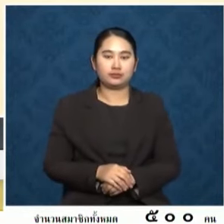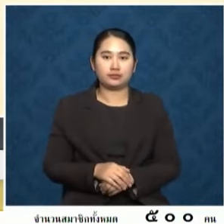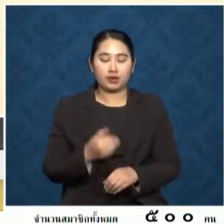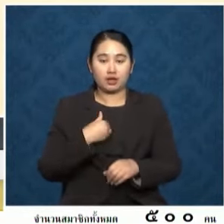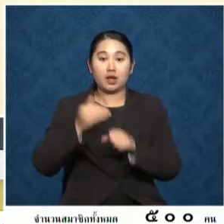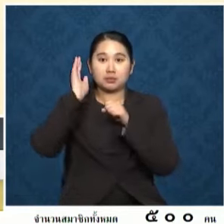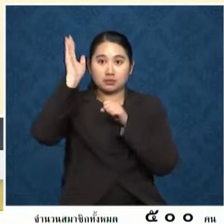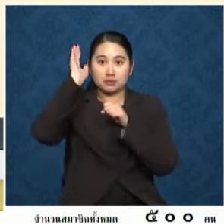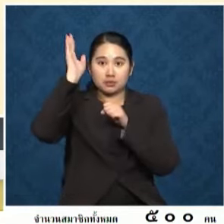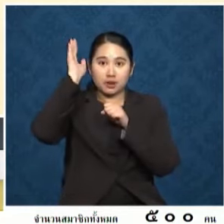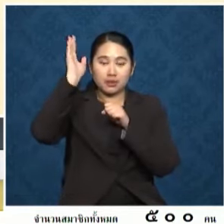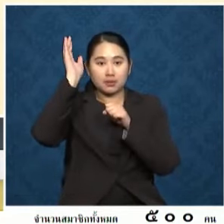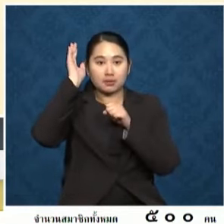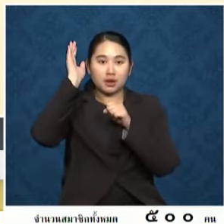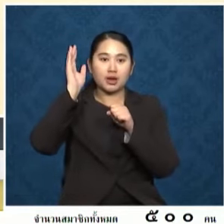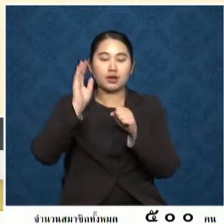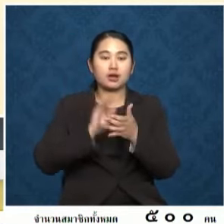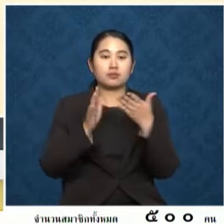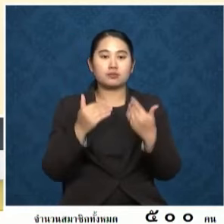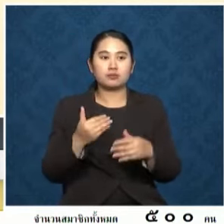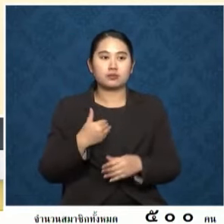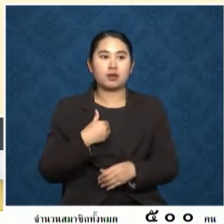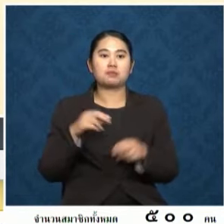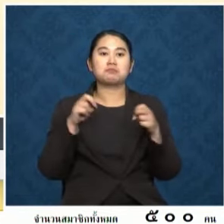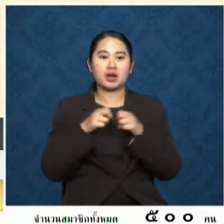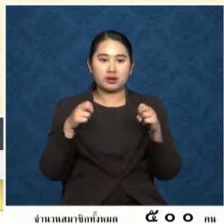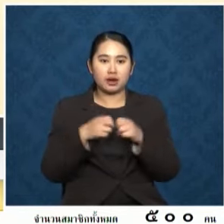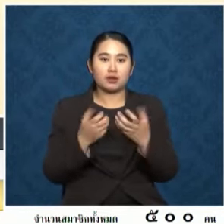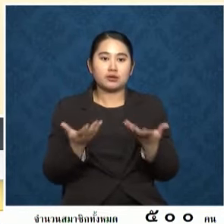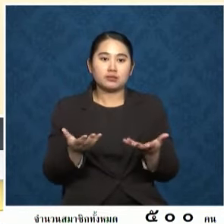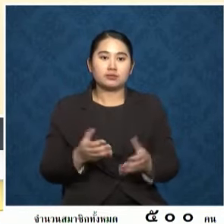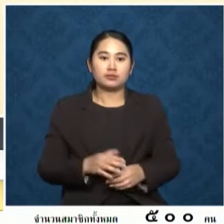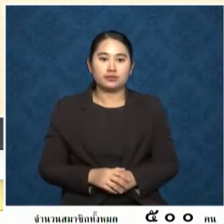การอภิปรายอยู่ดีๆสร้างปัญหาเอง